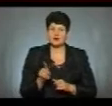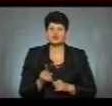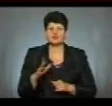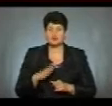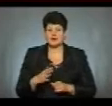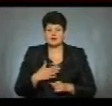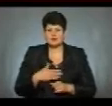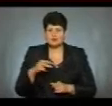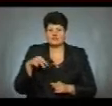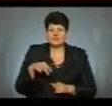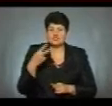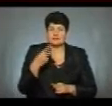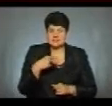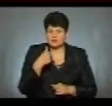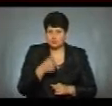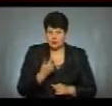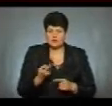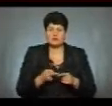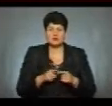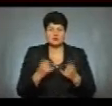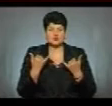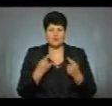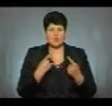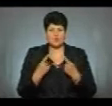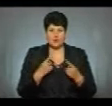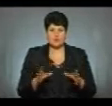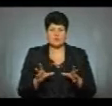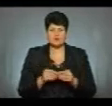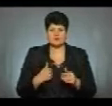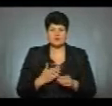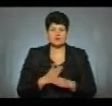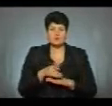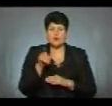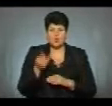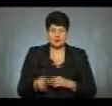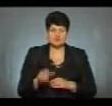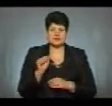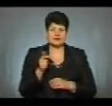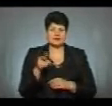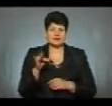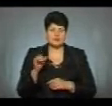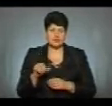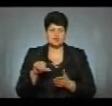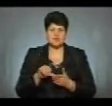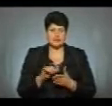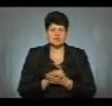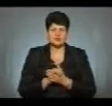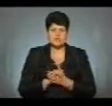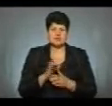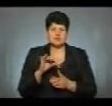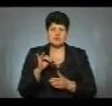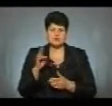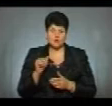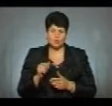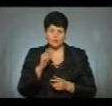у 2020-му? Про це сьогодні говоримо разом із нашим гостем. Це Андрій Гірняк, член Асоціації соціологів України,